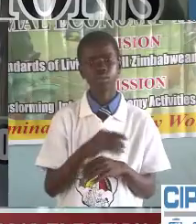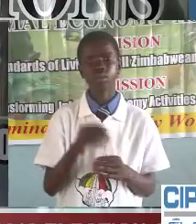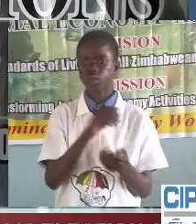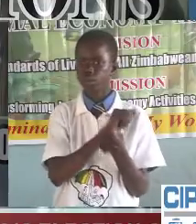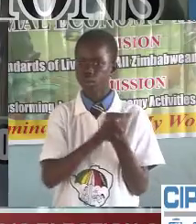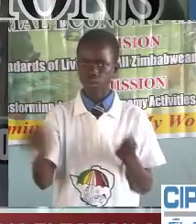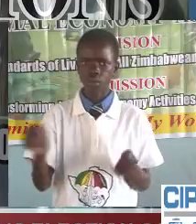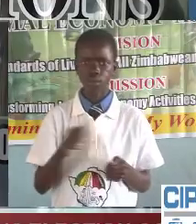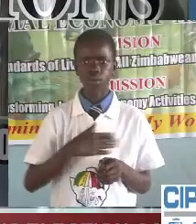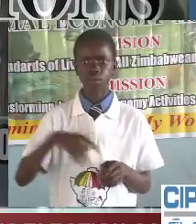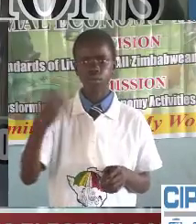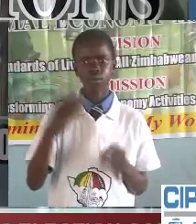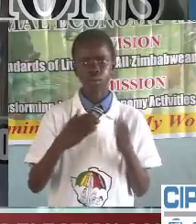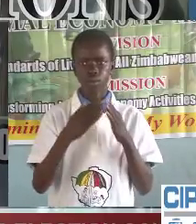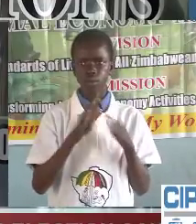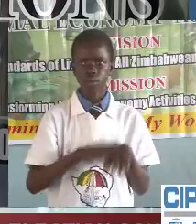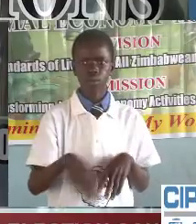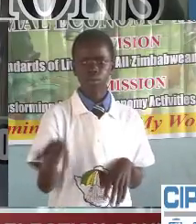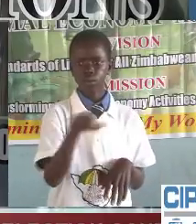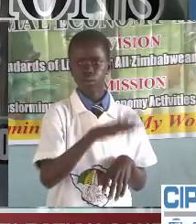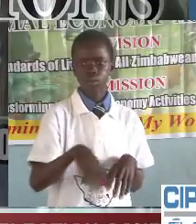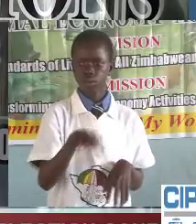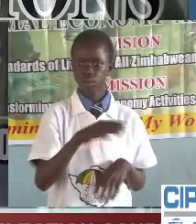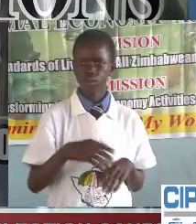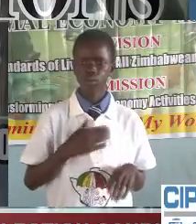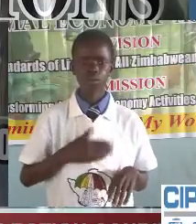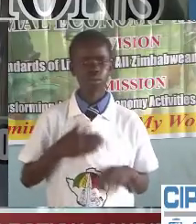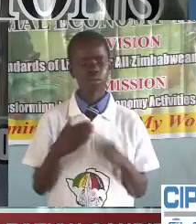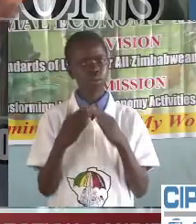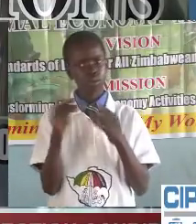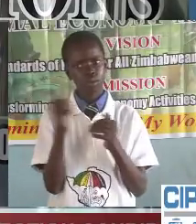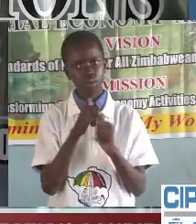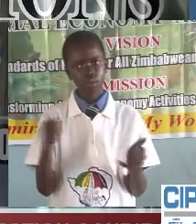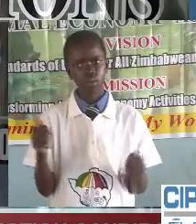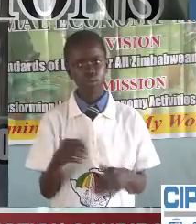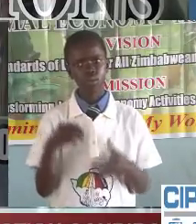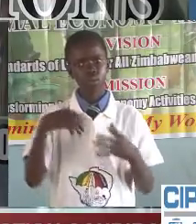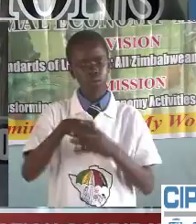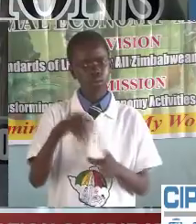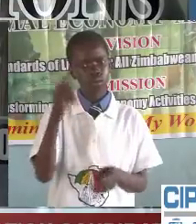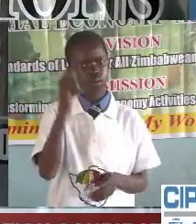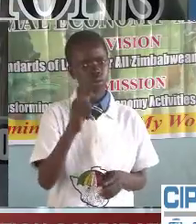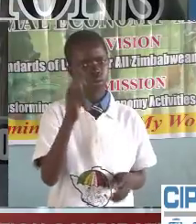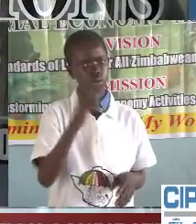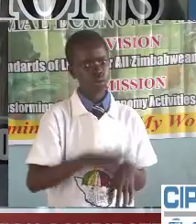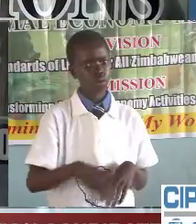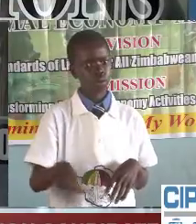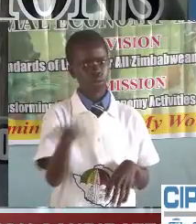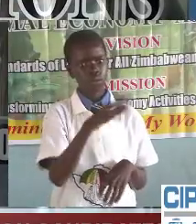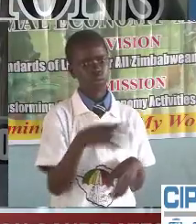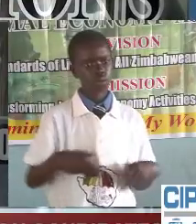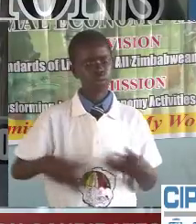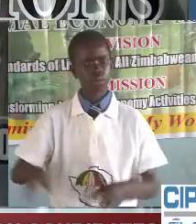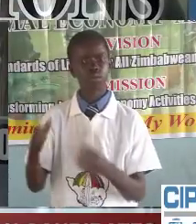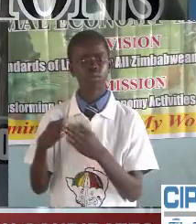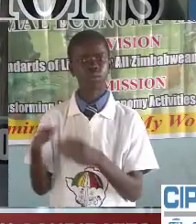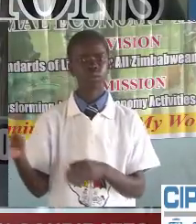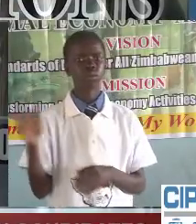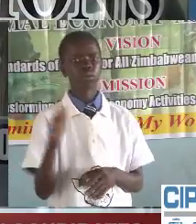dzimba dzemudurikidzwana dzinogona kuita kuti nevamwe vagere pamatoilets paya vachikwanisawo kupinda